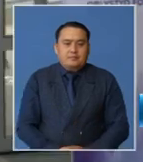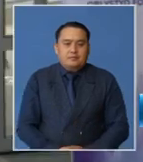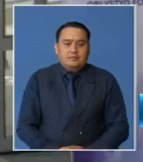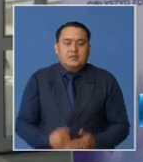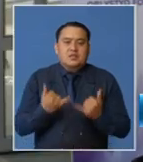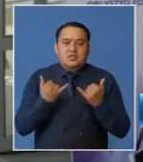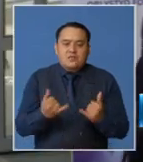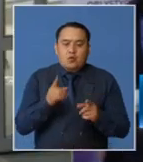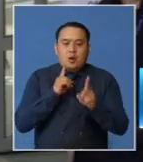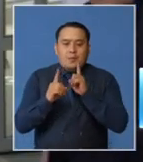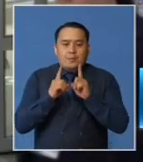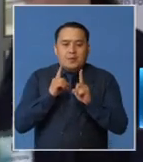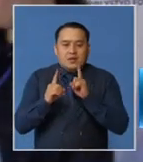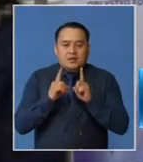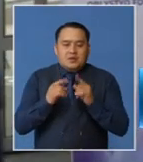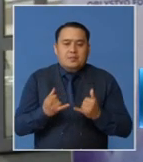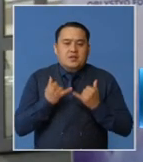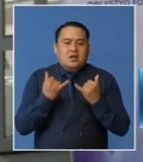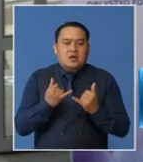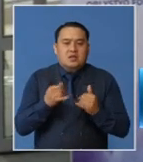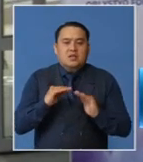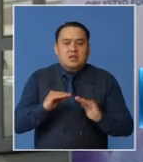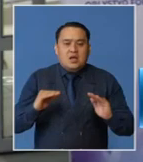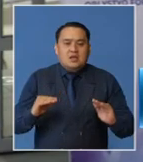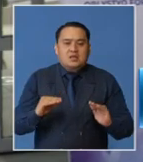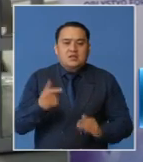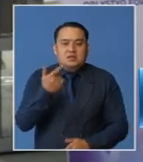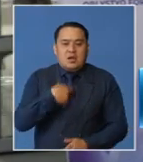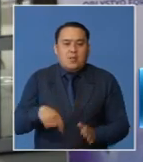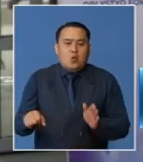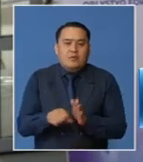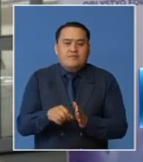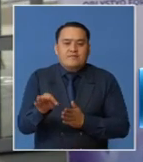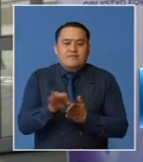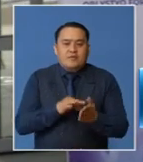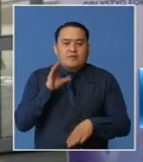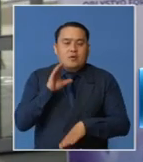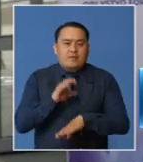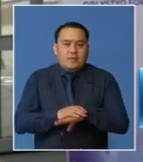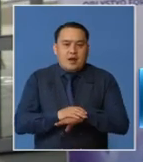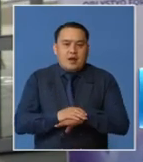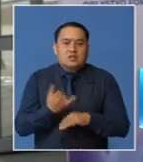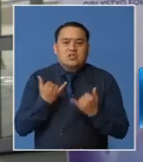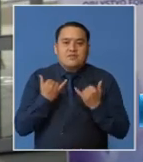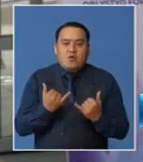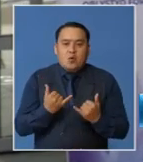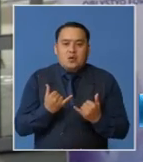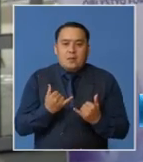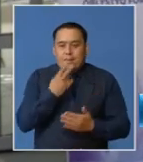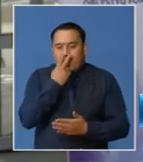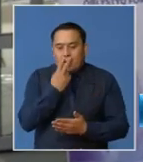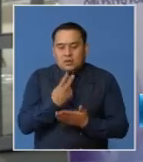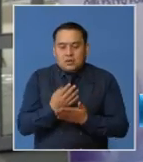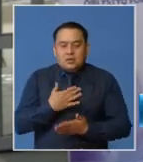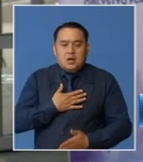Сегодняшний форум предназначен для того, чтобы дети с суицидальными наклонностями были вовремя выявлены. А на сегодняшний день показатели